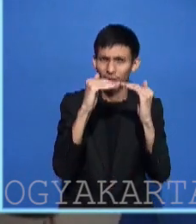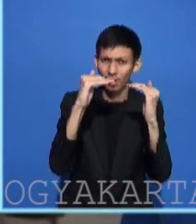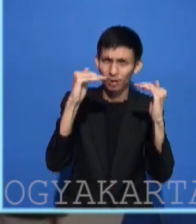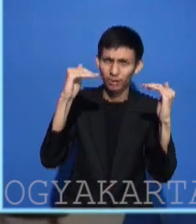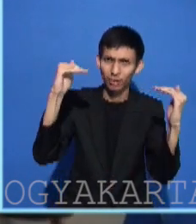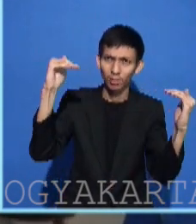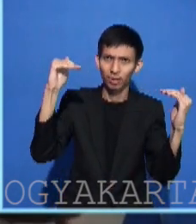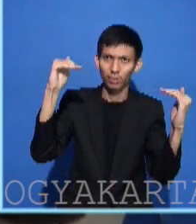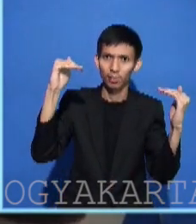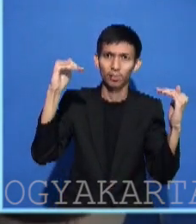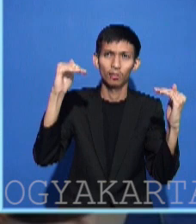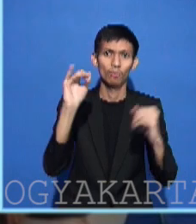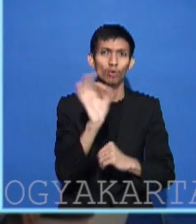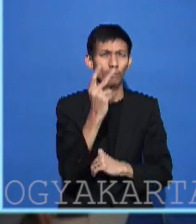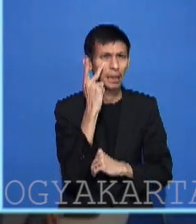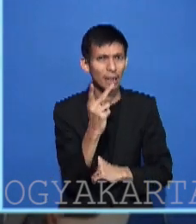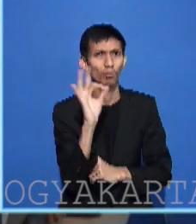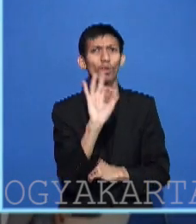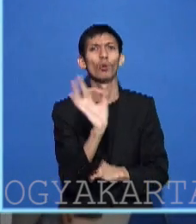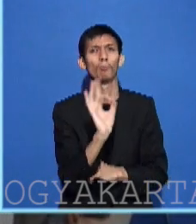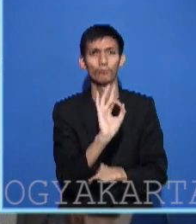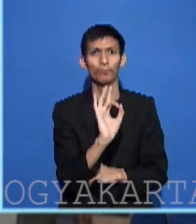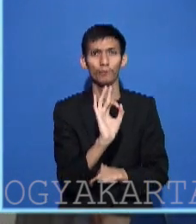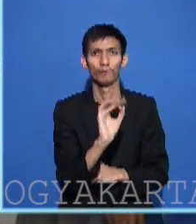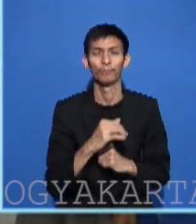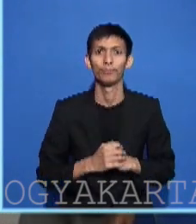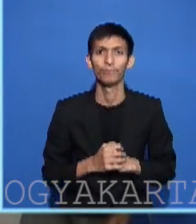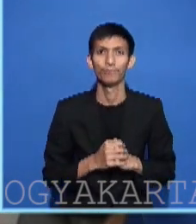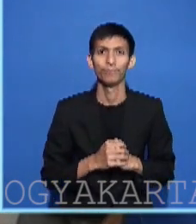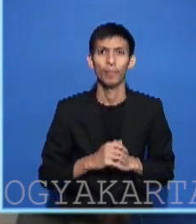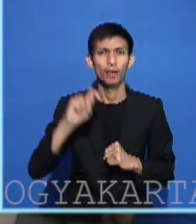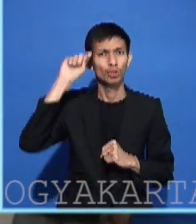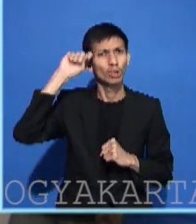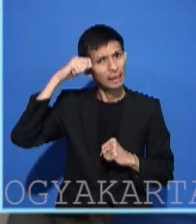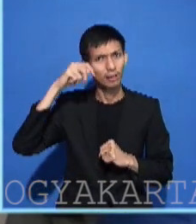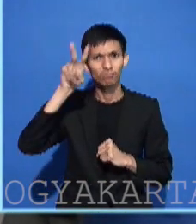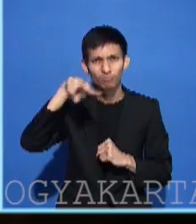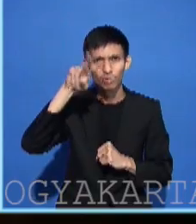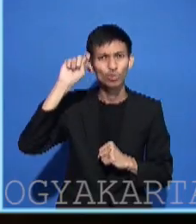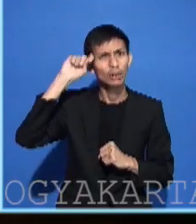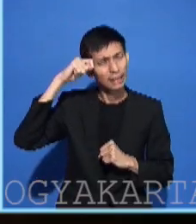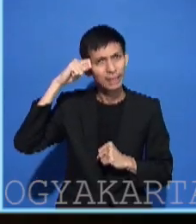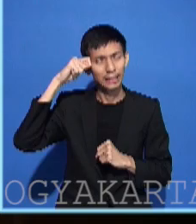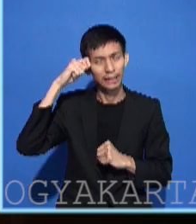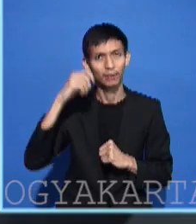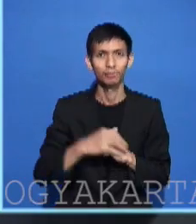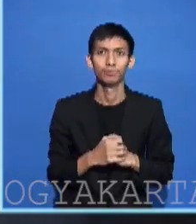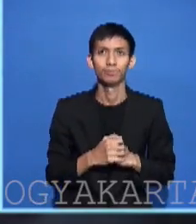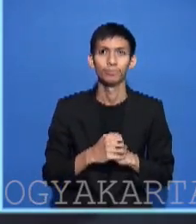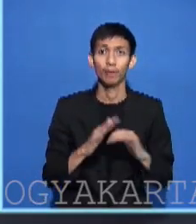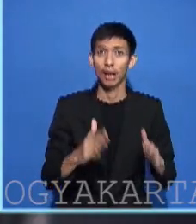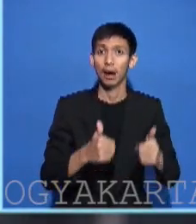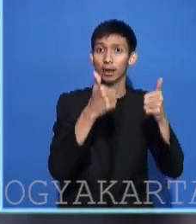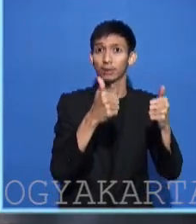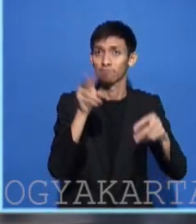kita pernah alami akan susah untuk terlihat. Saya kira itu. Hasil pemantauan